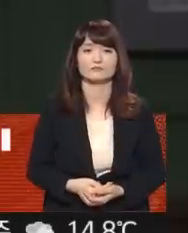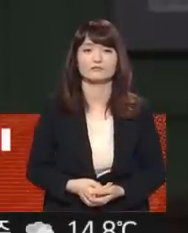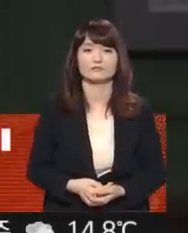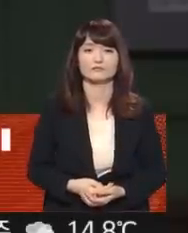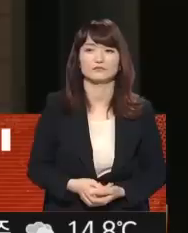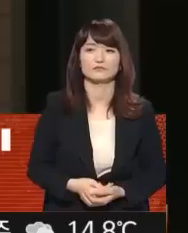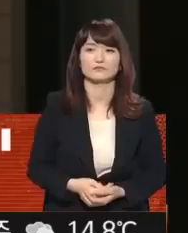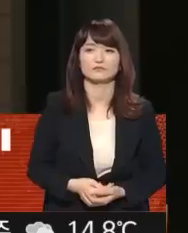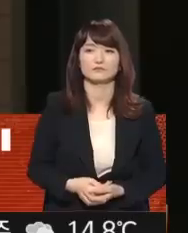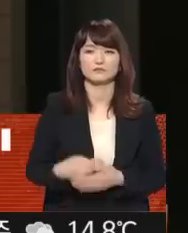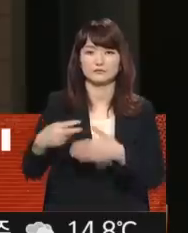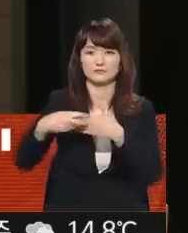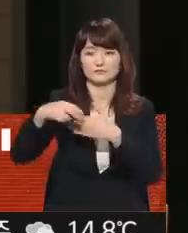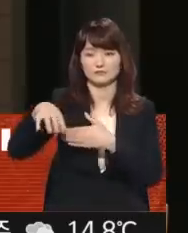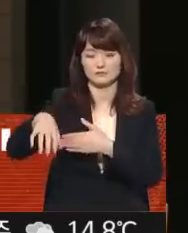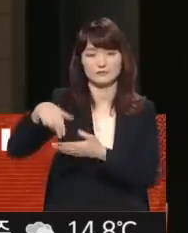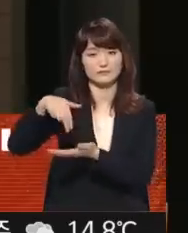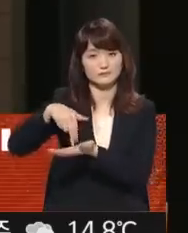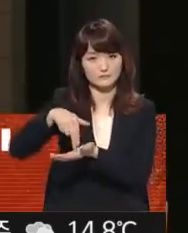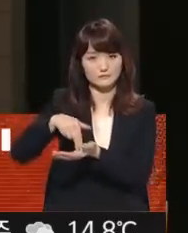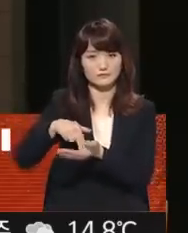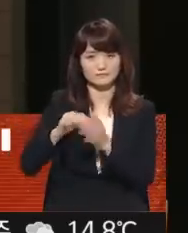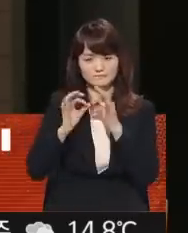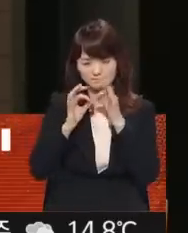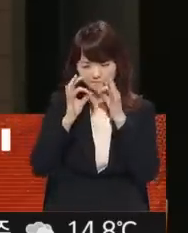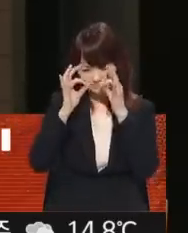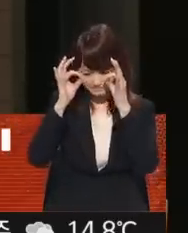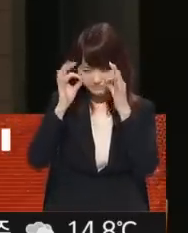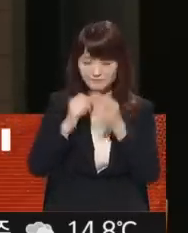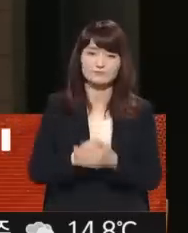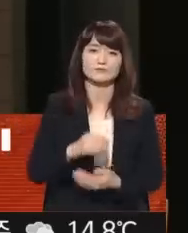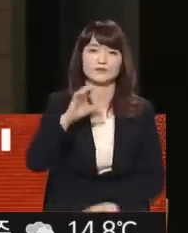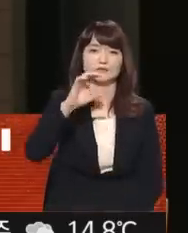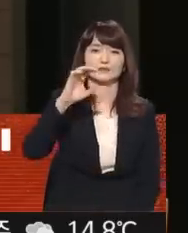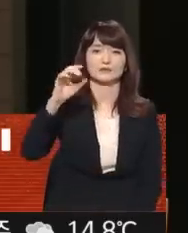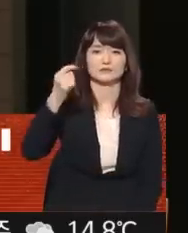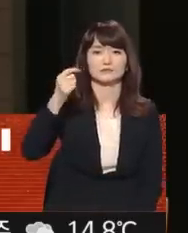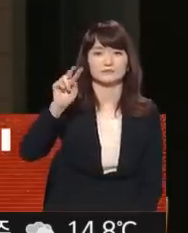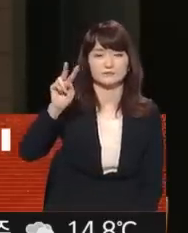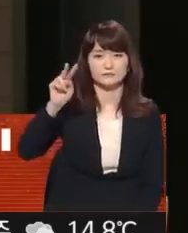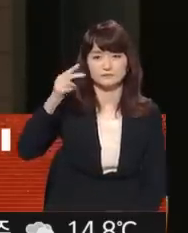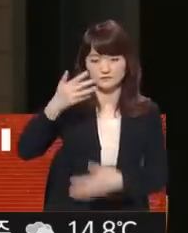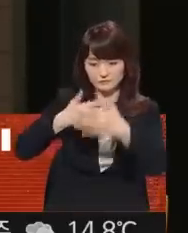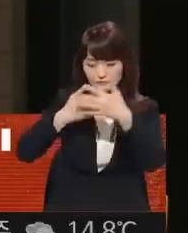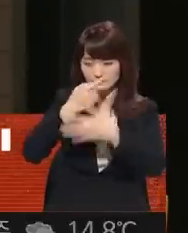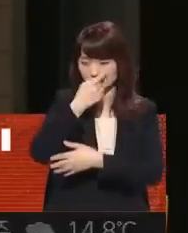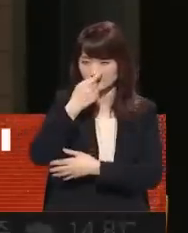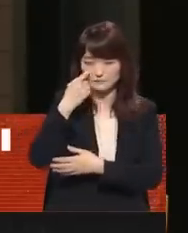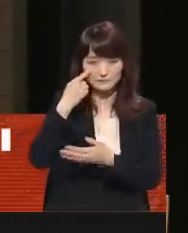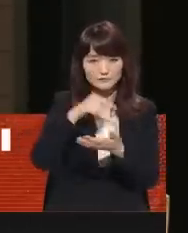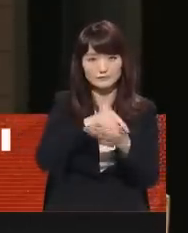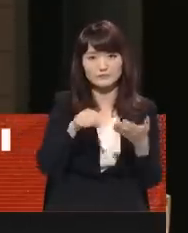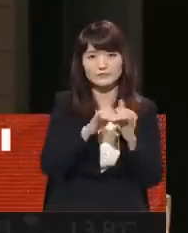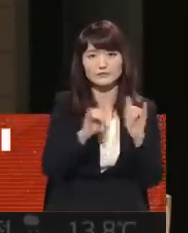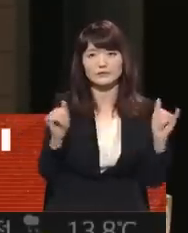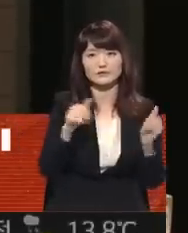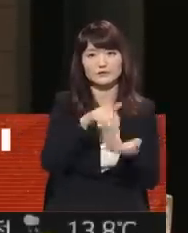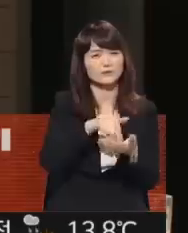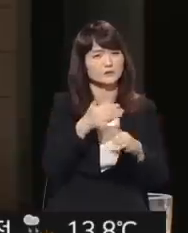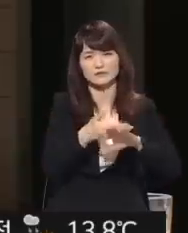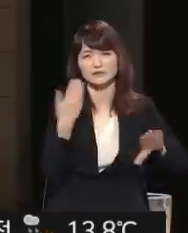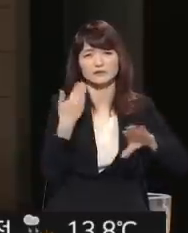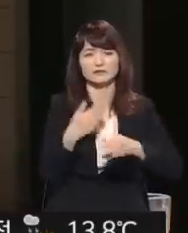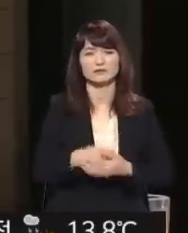자이 병원은 최선을 다했다는 입장이고요 CCTV 영상을 확인한 유족의 입장은 조금 달랐습니다 아니 많이 달랐습니다